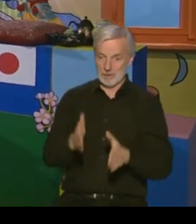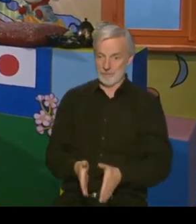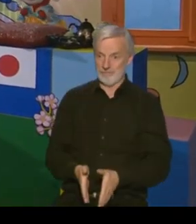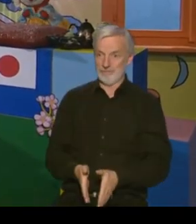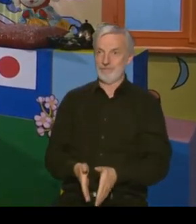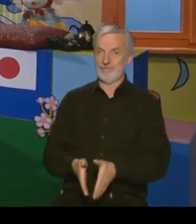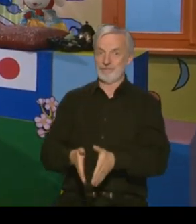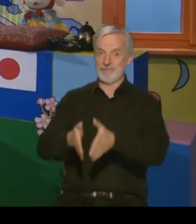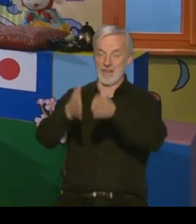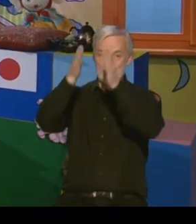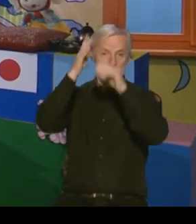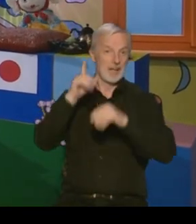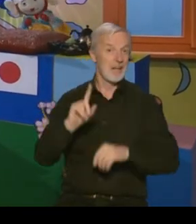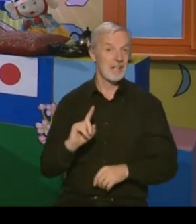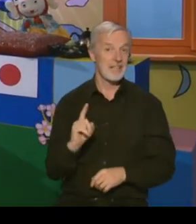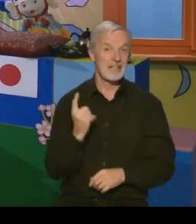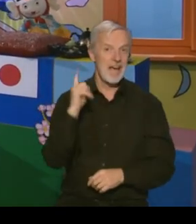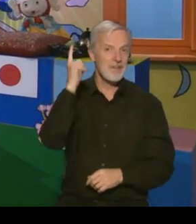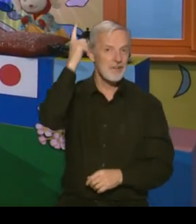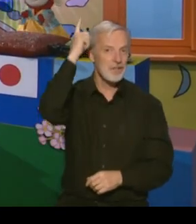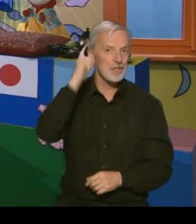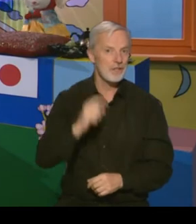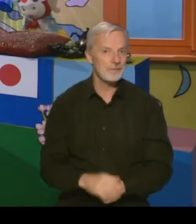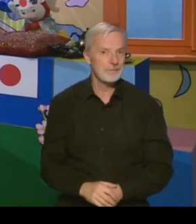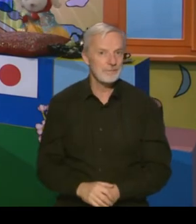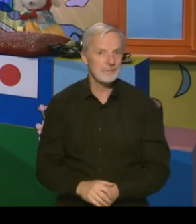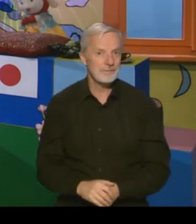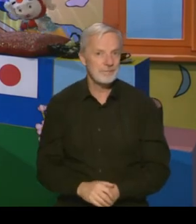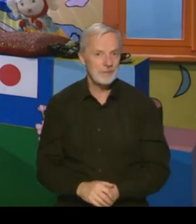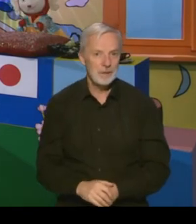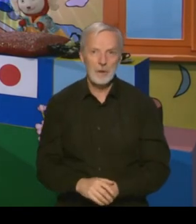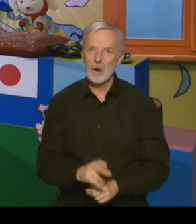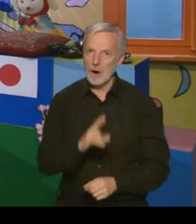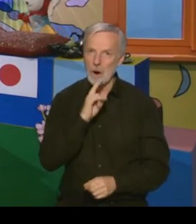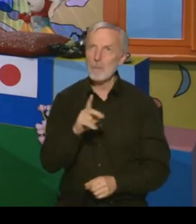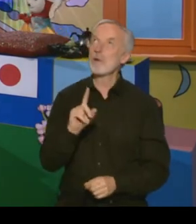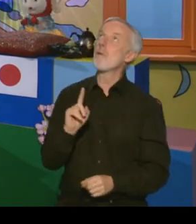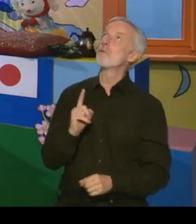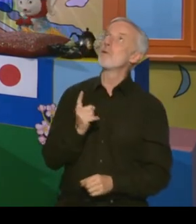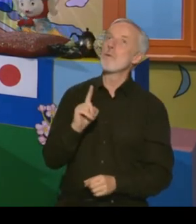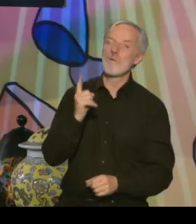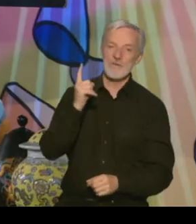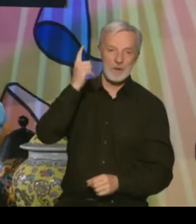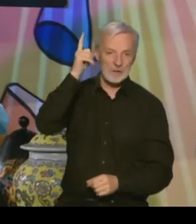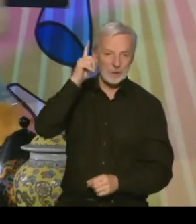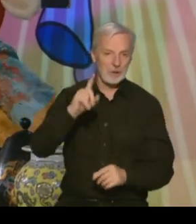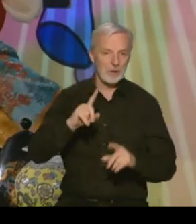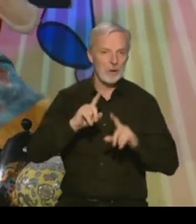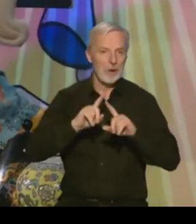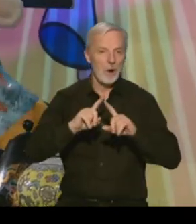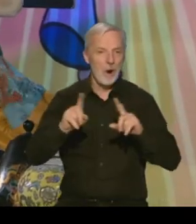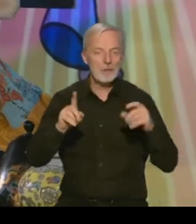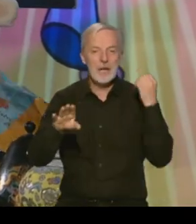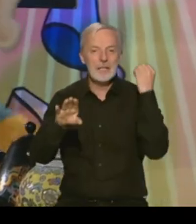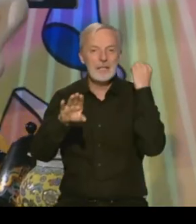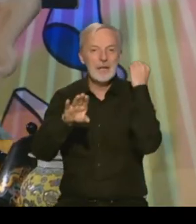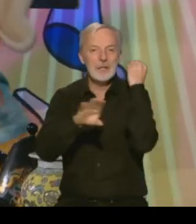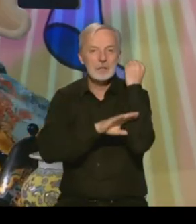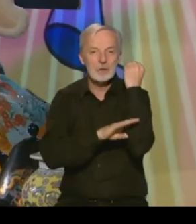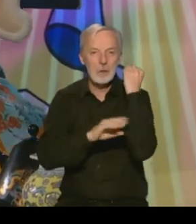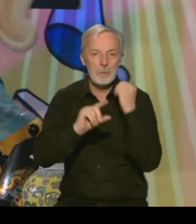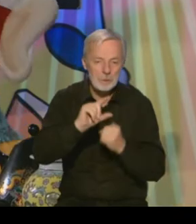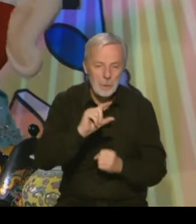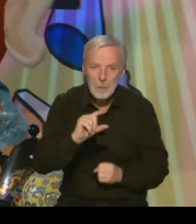celém Japonsku nejvyšší. To je výška. Proti ní jsou tyhle stromy úplný pidi